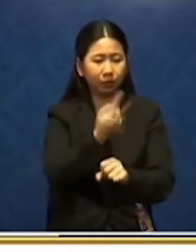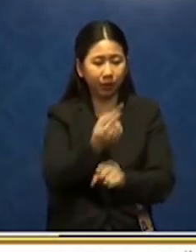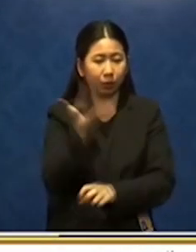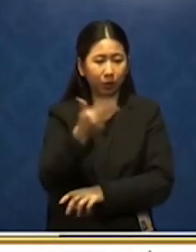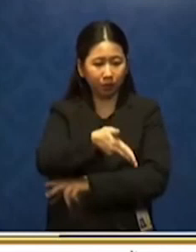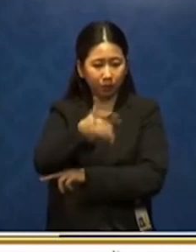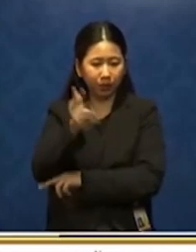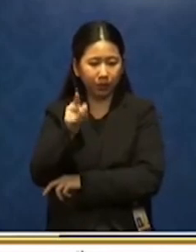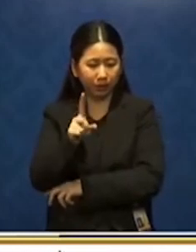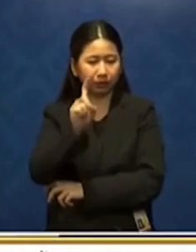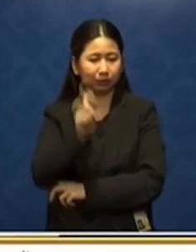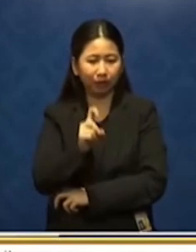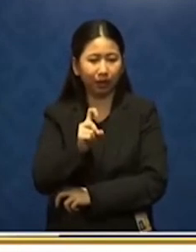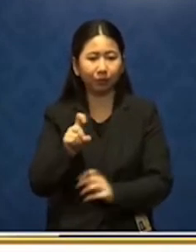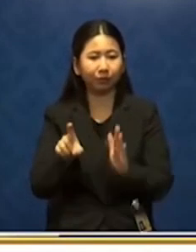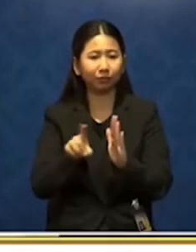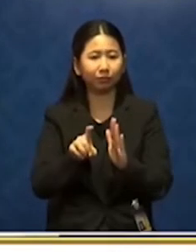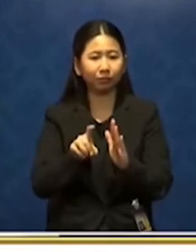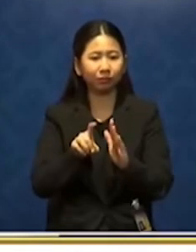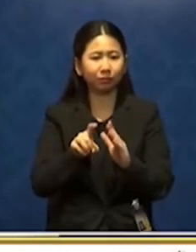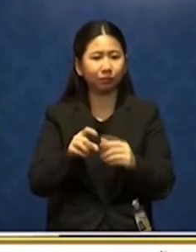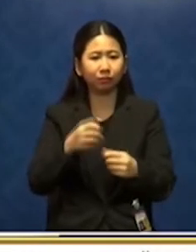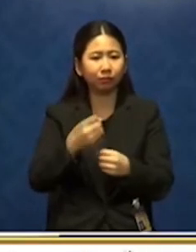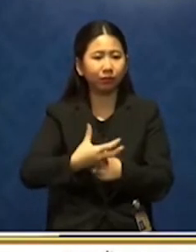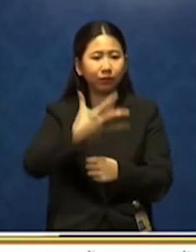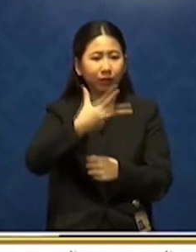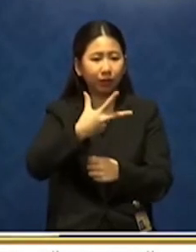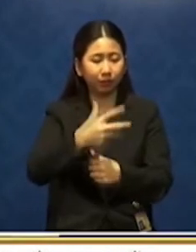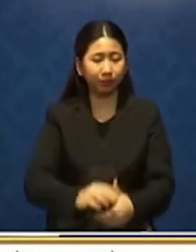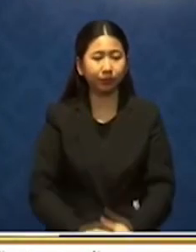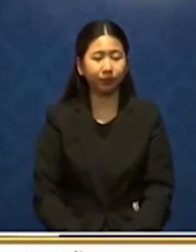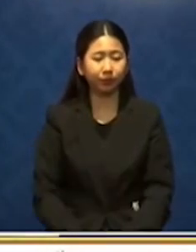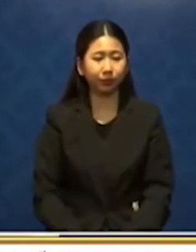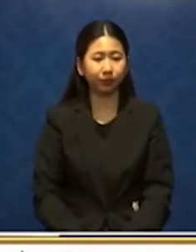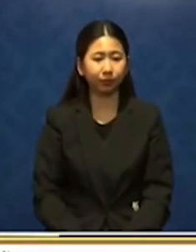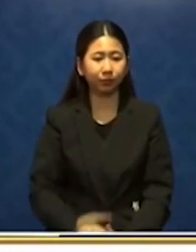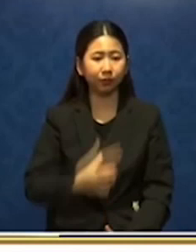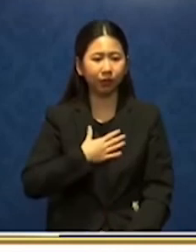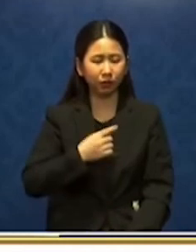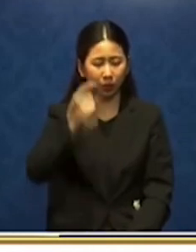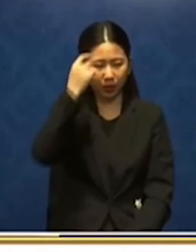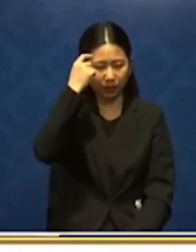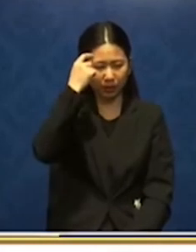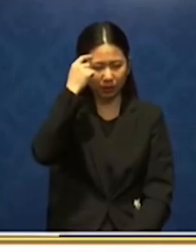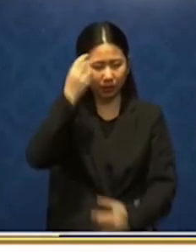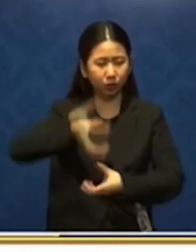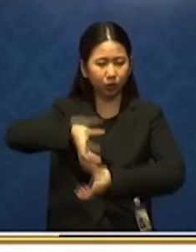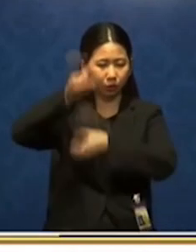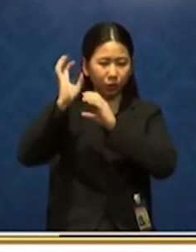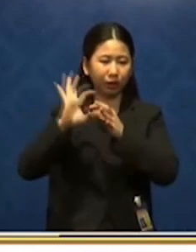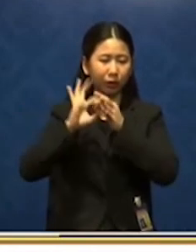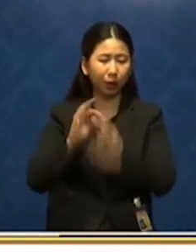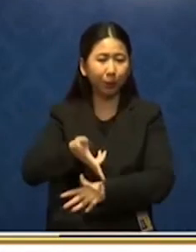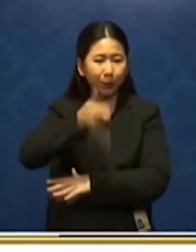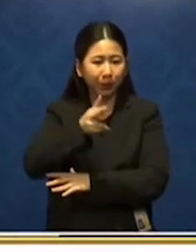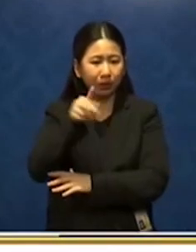อาชญากรรมปืนสูงเป็นอันดับที่ 3ของทวีปเอเชียนั้นก็เป็นสัญญาณบ่งบอกชัดครับเพราะเราอาจจำเป็นต้องมาทบทวนเรื่องของการครอบครองอาวุธ